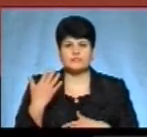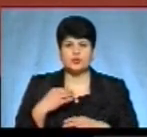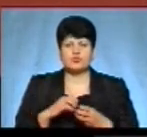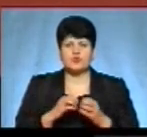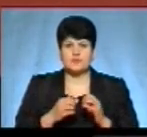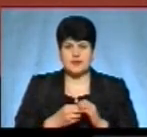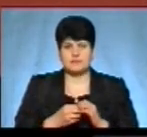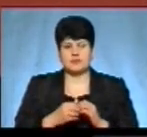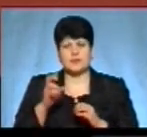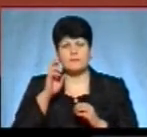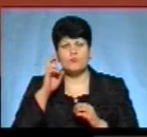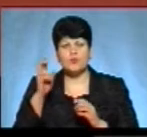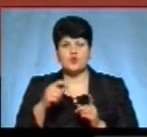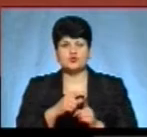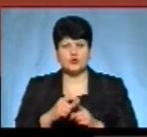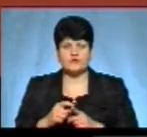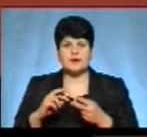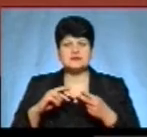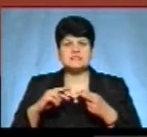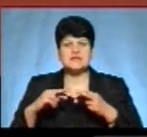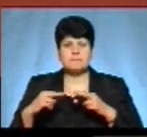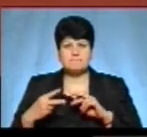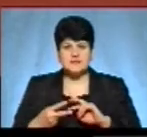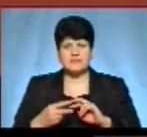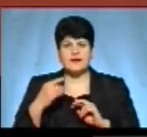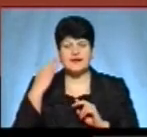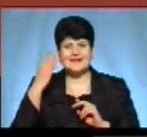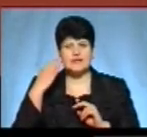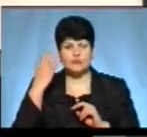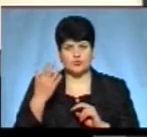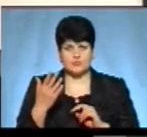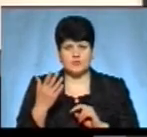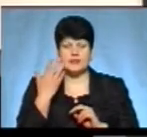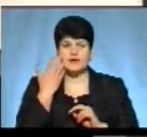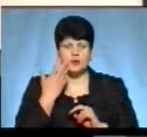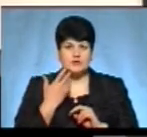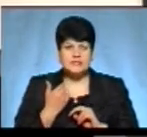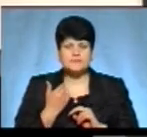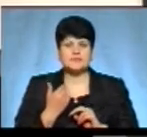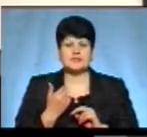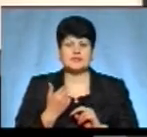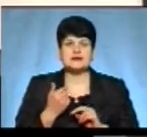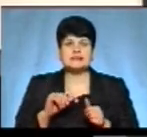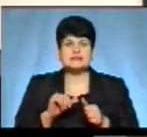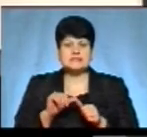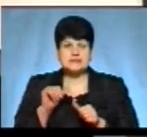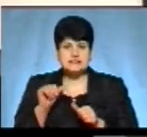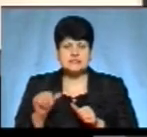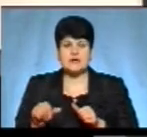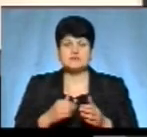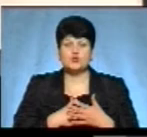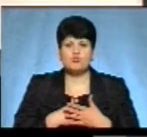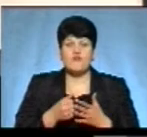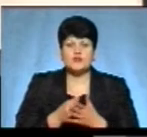богослов'ям. Богослов'я замінене, теологія замінена ідеологією. І коли от замість богослов'я, замість любові